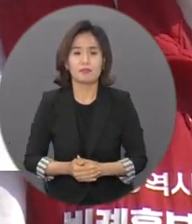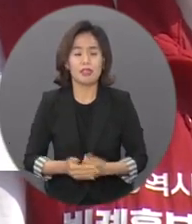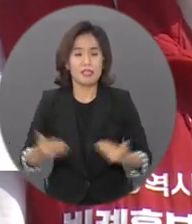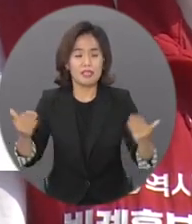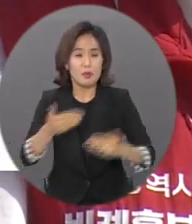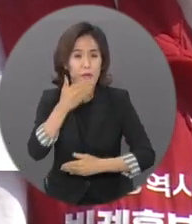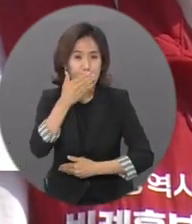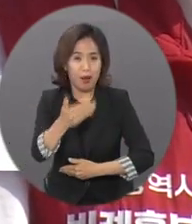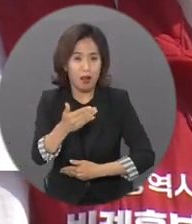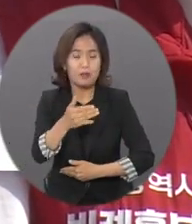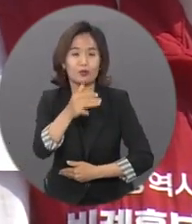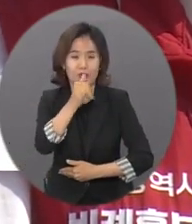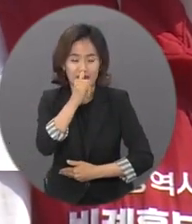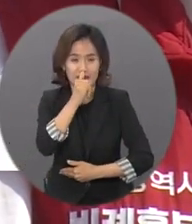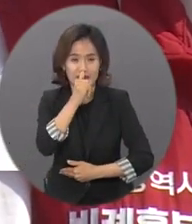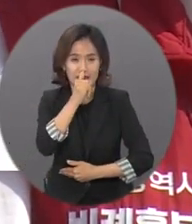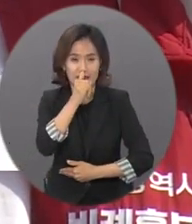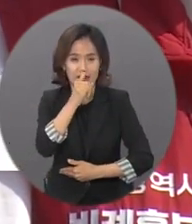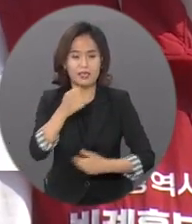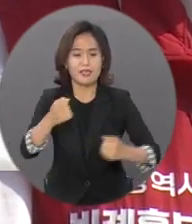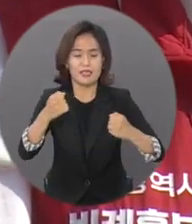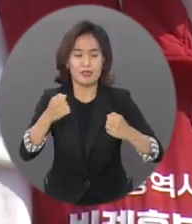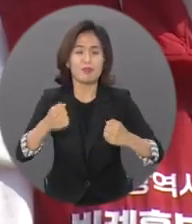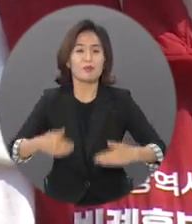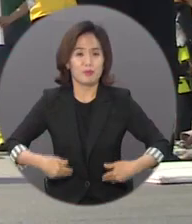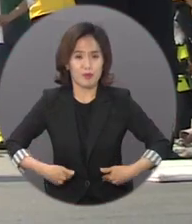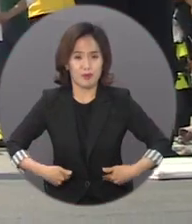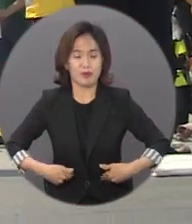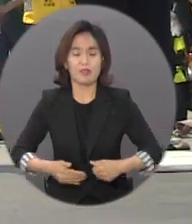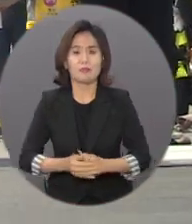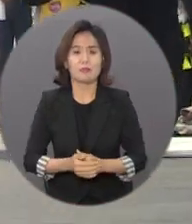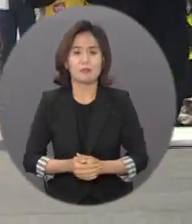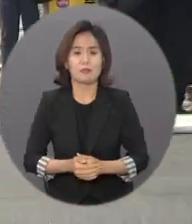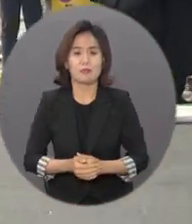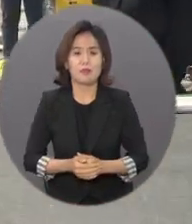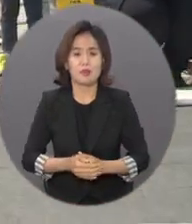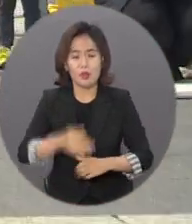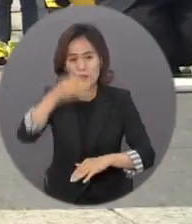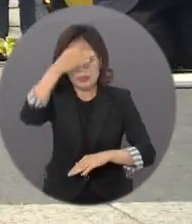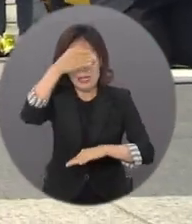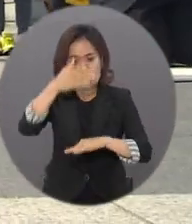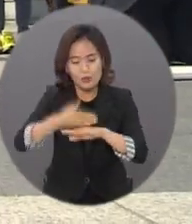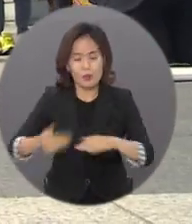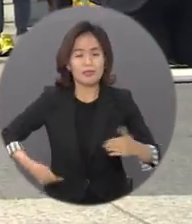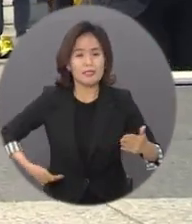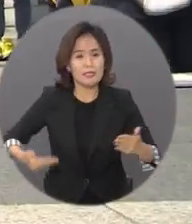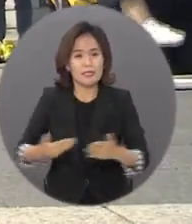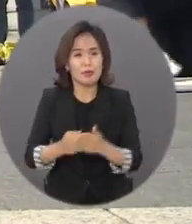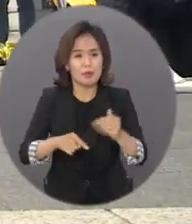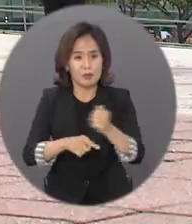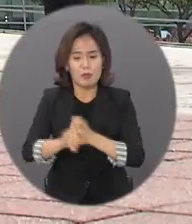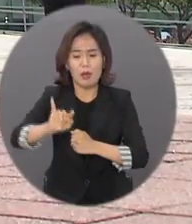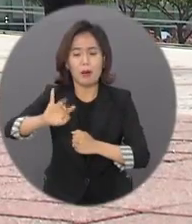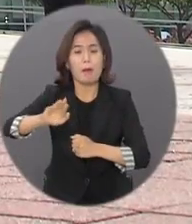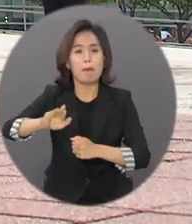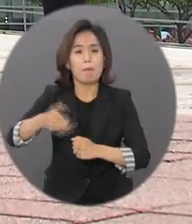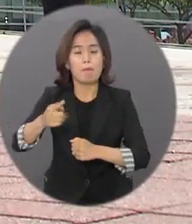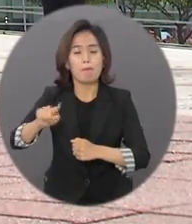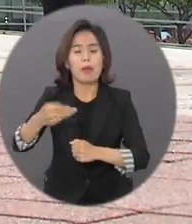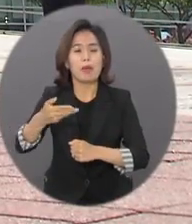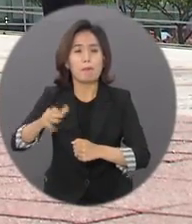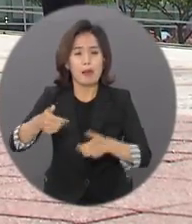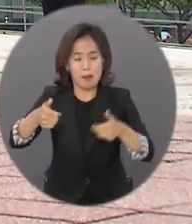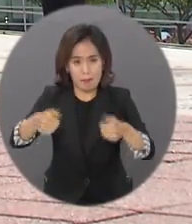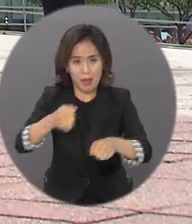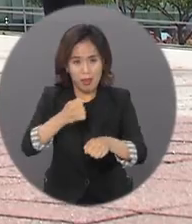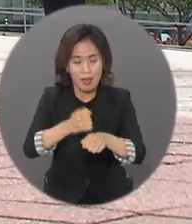일을 할 수 있는 힘이 있어야 합니다. 사죄와 참회의 의미로 108배와 158시간